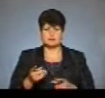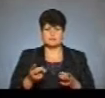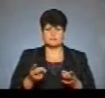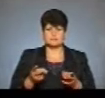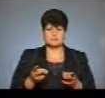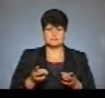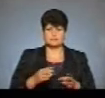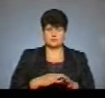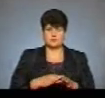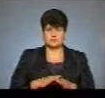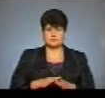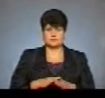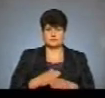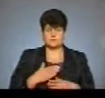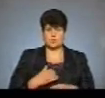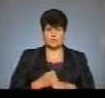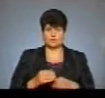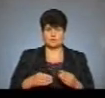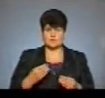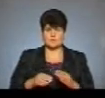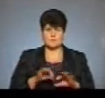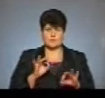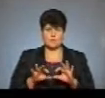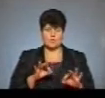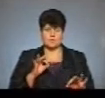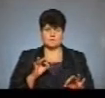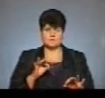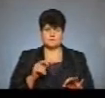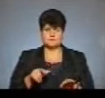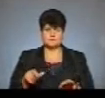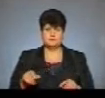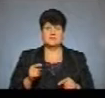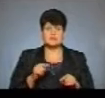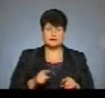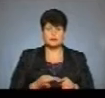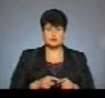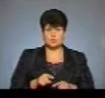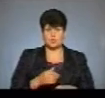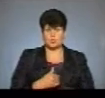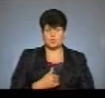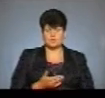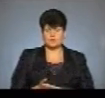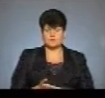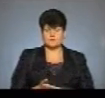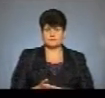задовільняли вже роботодавців в підборі персоналу так, як вони цього хочуть. Тому що